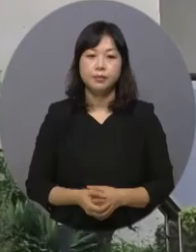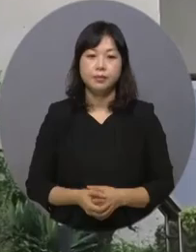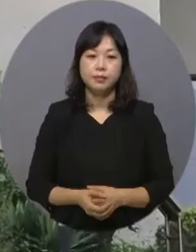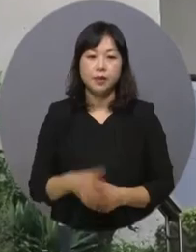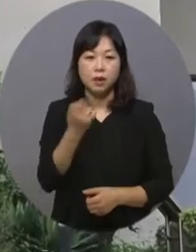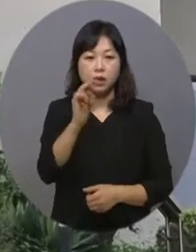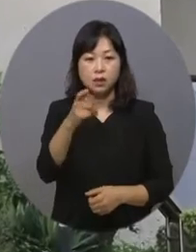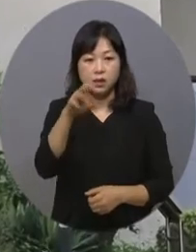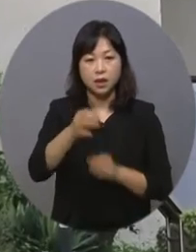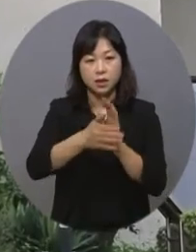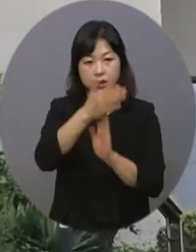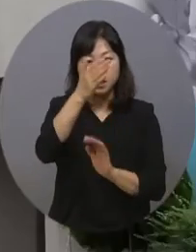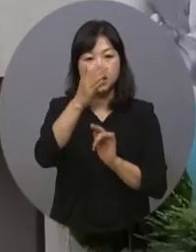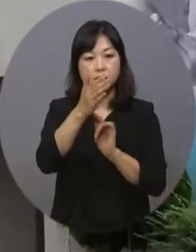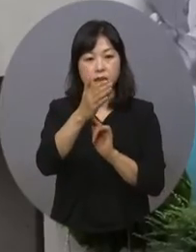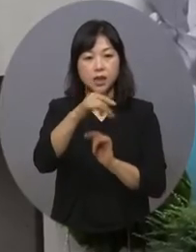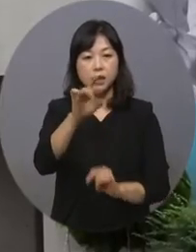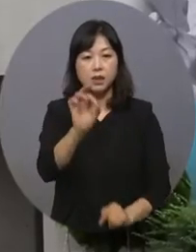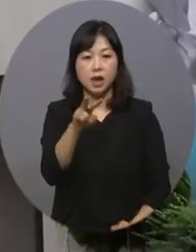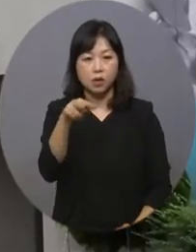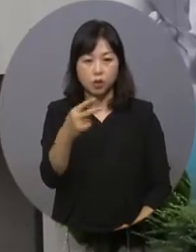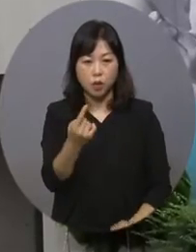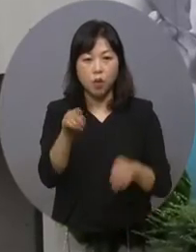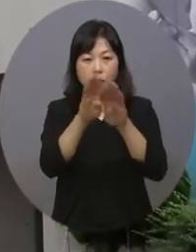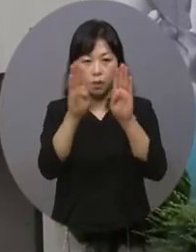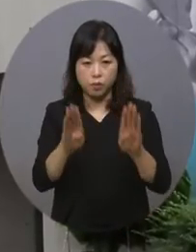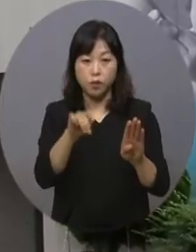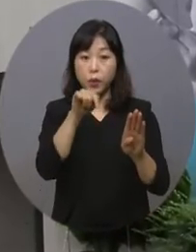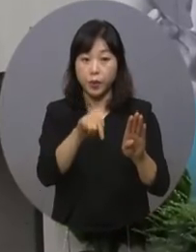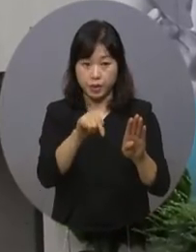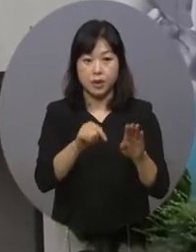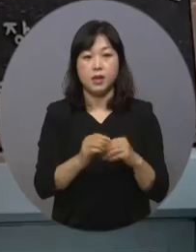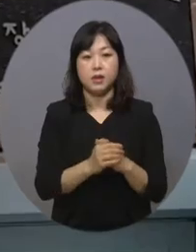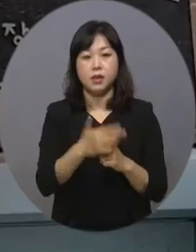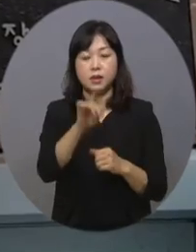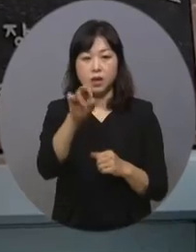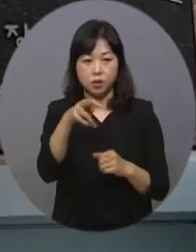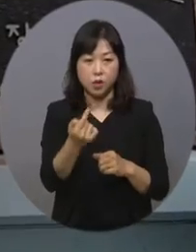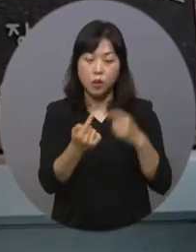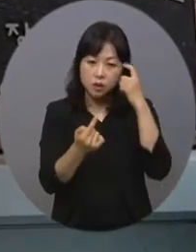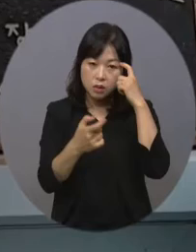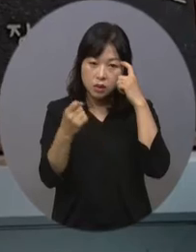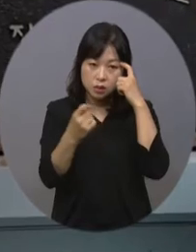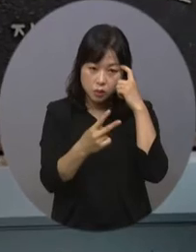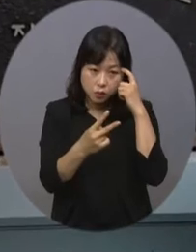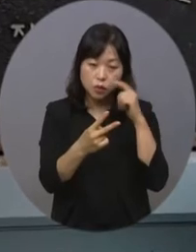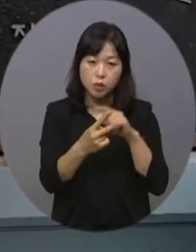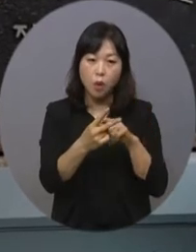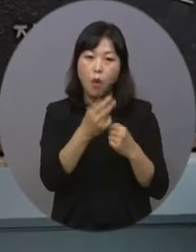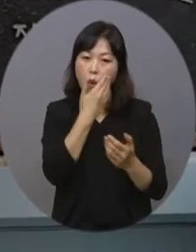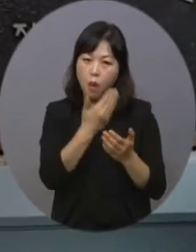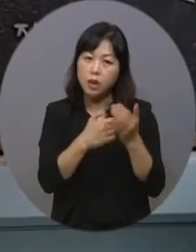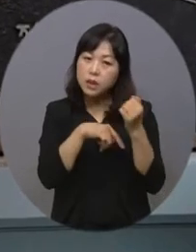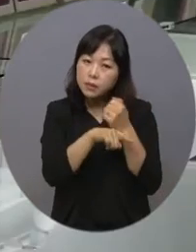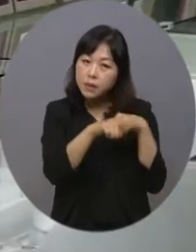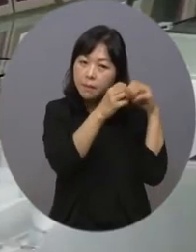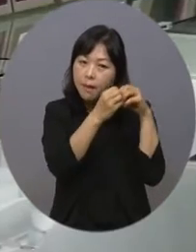광양시 국내 유일의 장도 박물관에서는 장도의 정신과 가치를 계승해 나가고